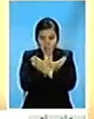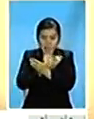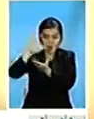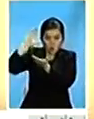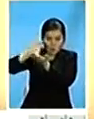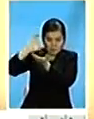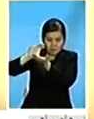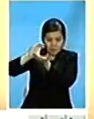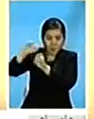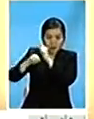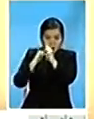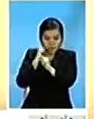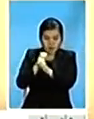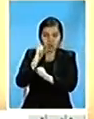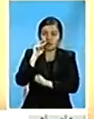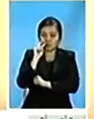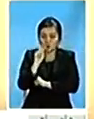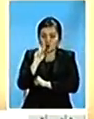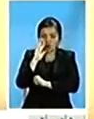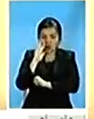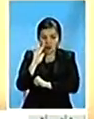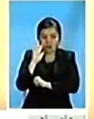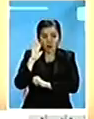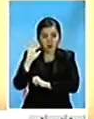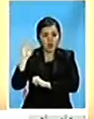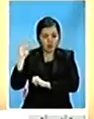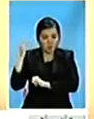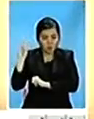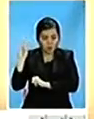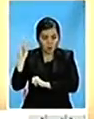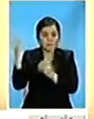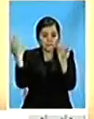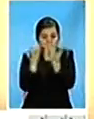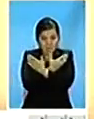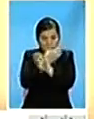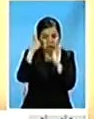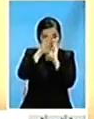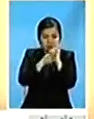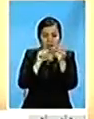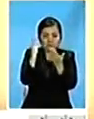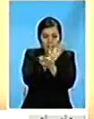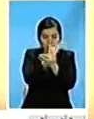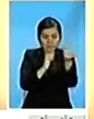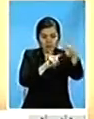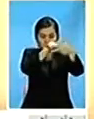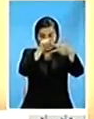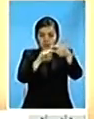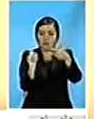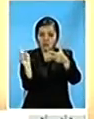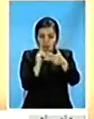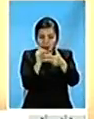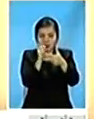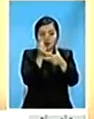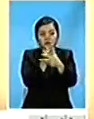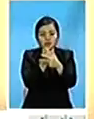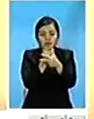จ่ายประจำปีงบประมาณพ.ศ. 2556รวม3รายการได้แก่การเปลี่ยนแปลงง